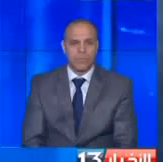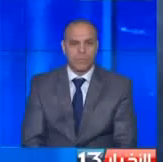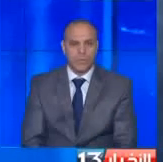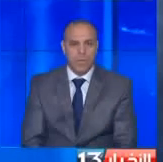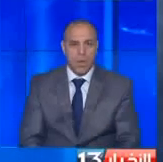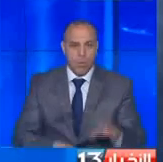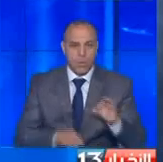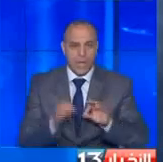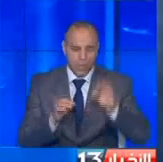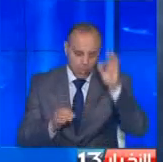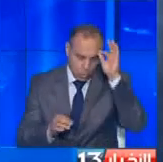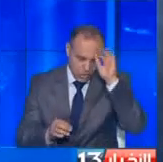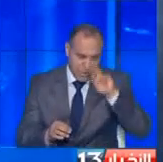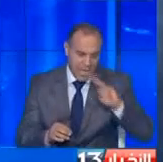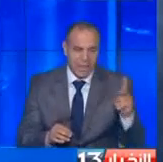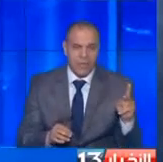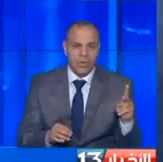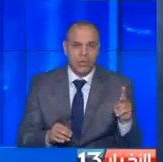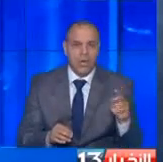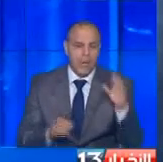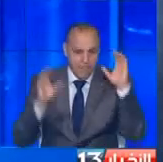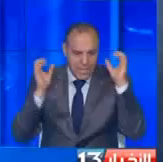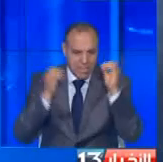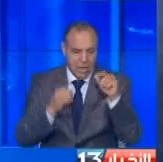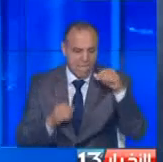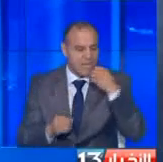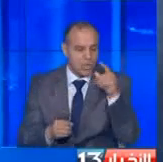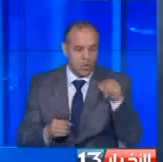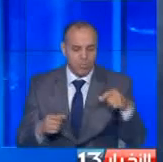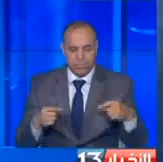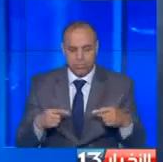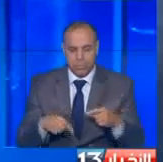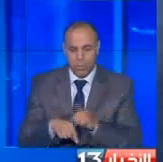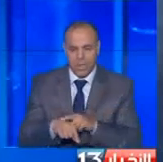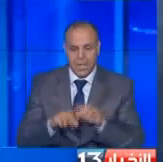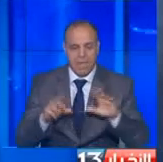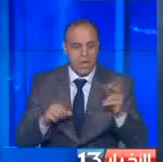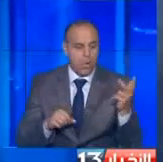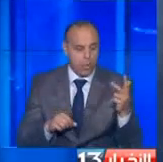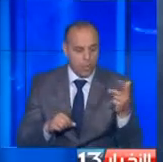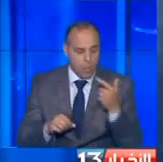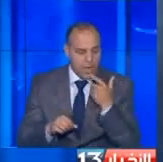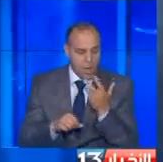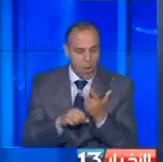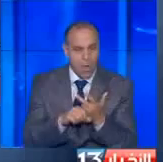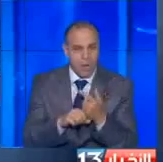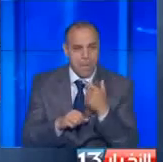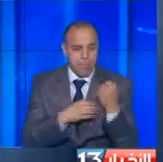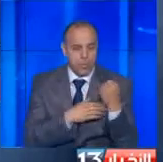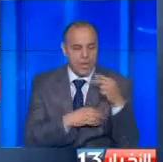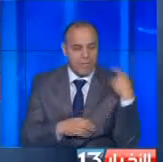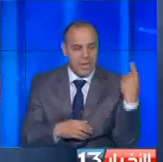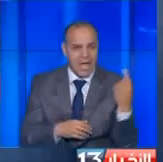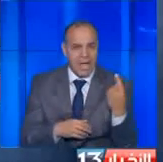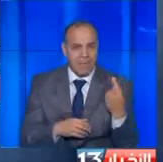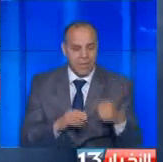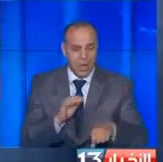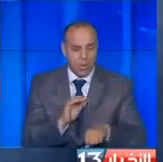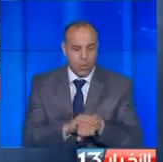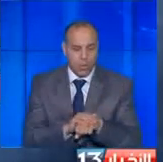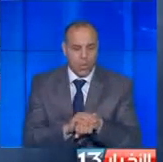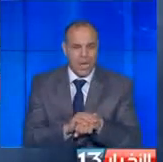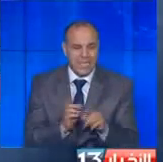يلاقي المنتخب التونسي نظيره المكسيكي مساء اليوم انطلاقا من 8:15 في ربع نهائي بطولة العالم لكرة